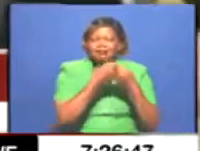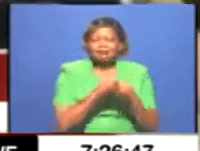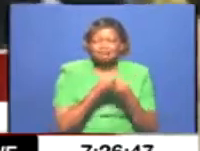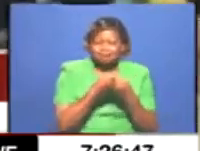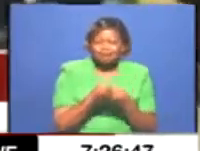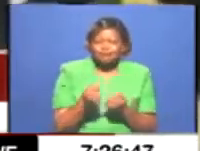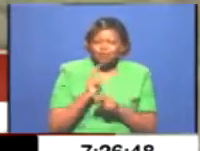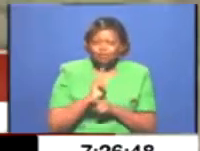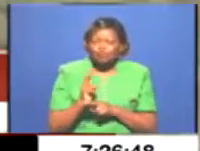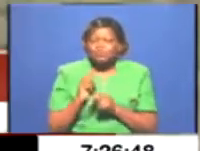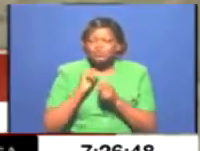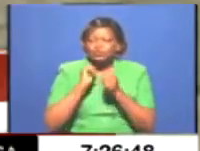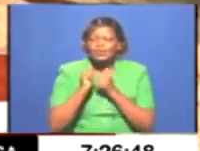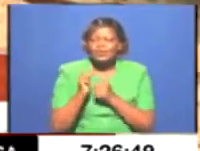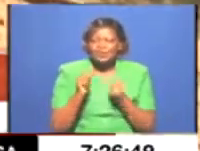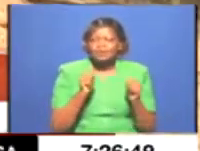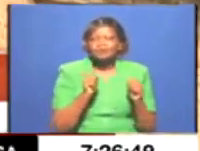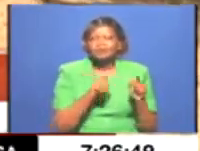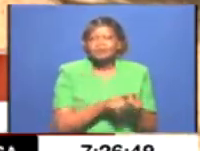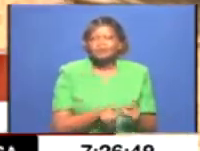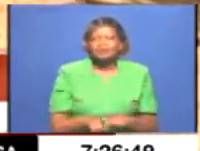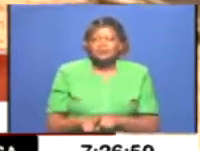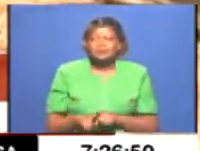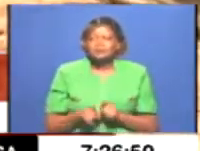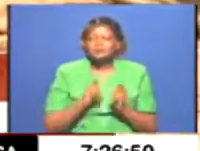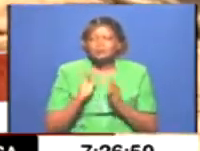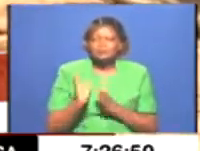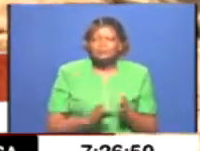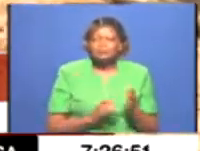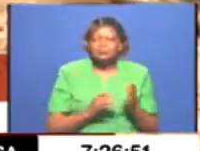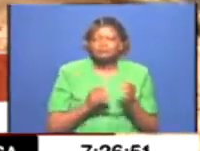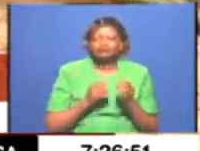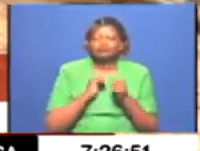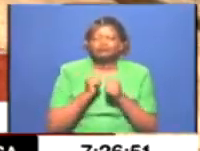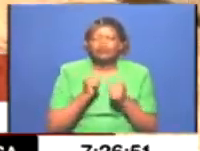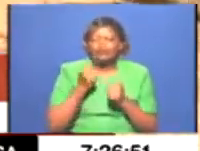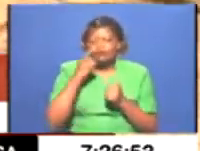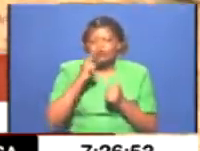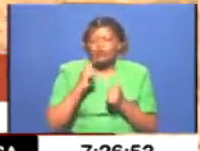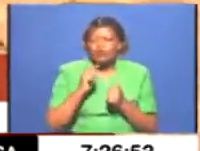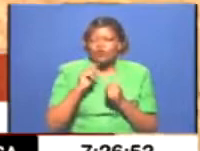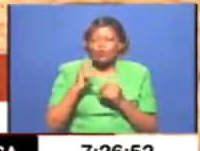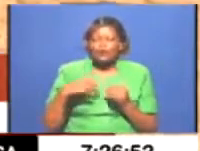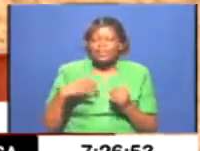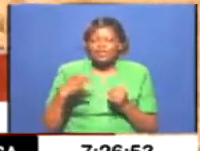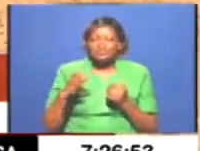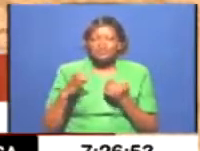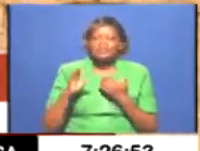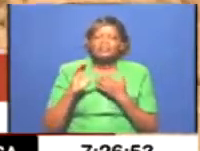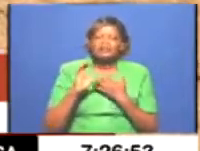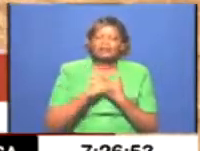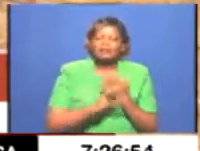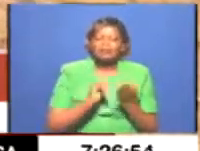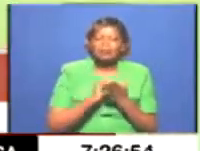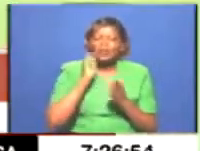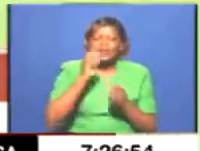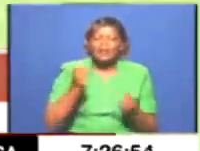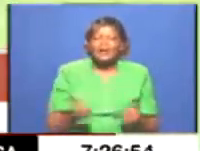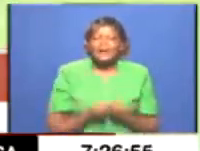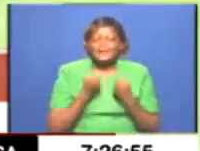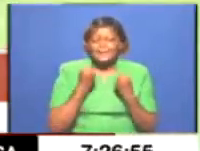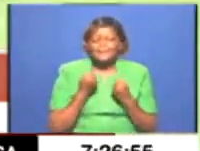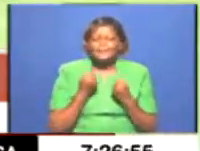kutumia mashindano hayo kama maandalizi ya michezo ya jumuiya madola mwaka huu ambayo itafanyika Birmingham